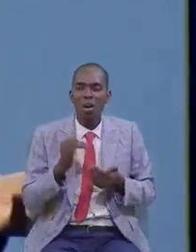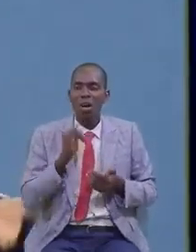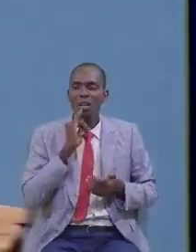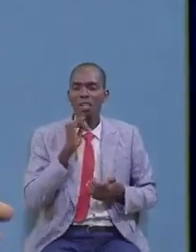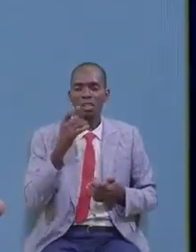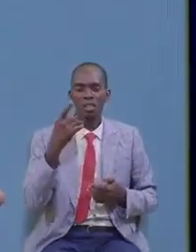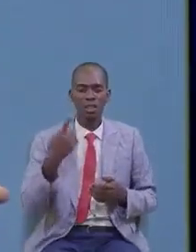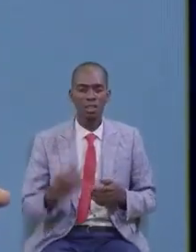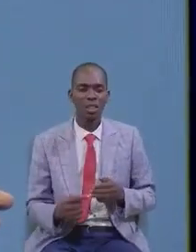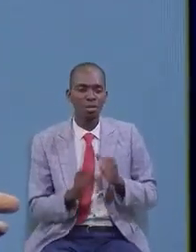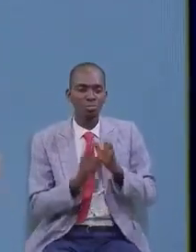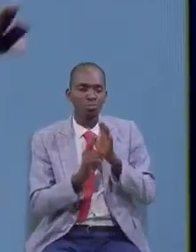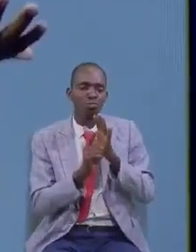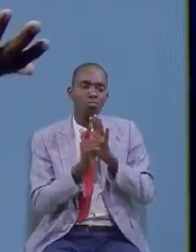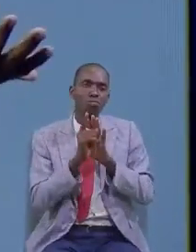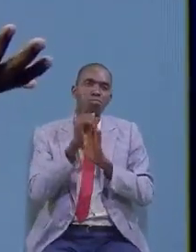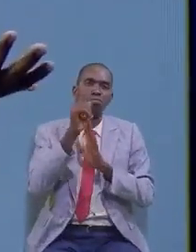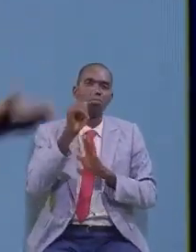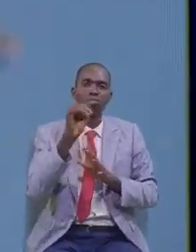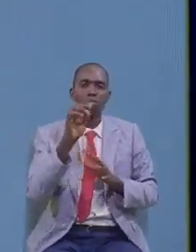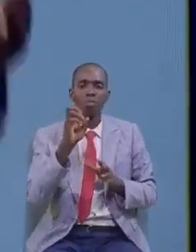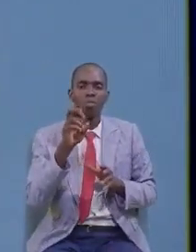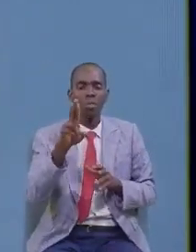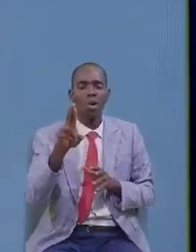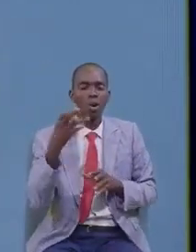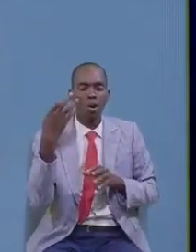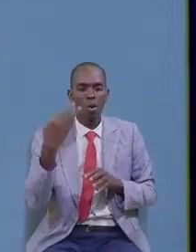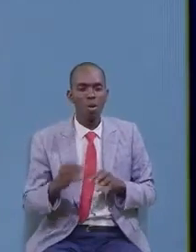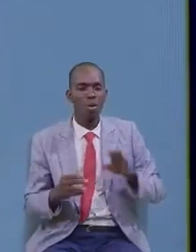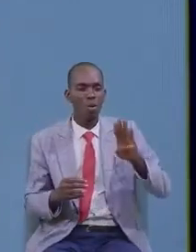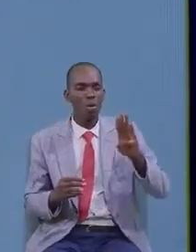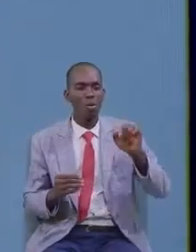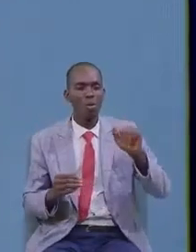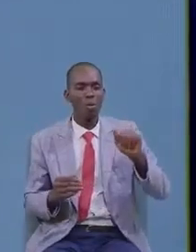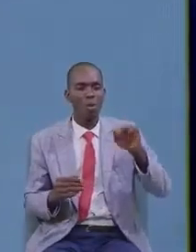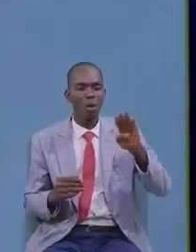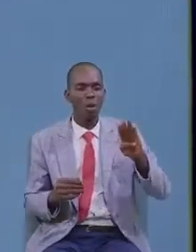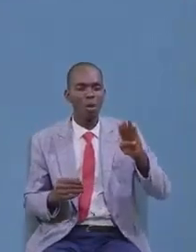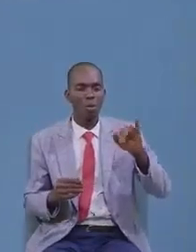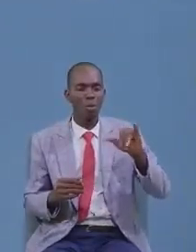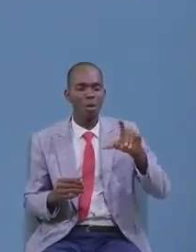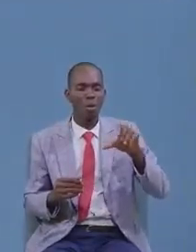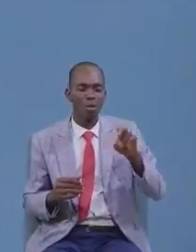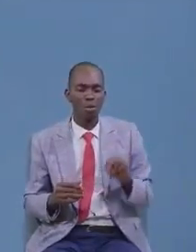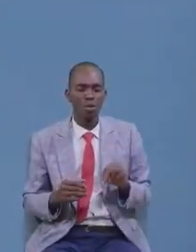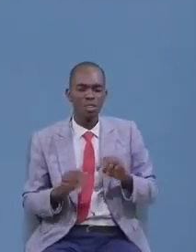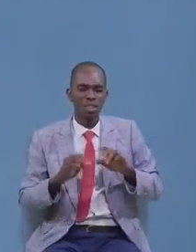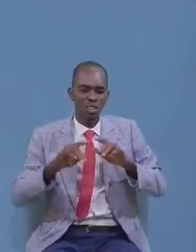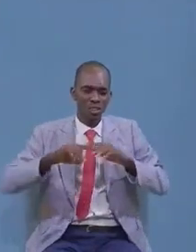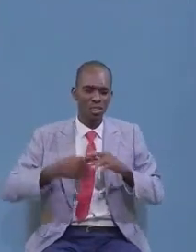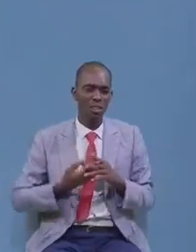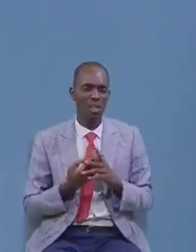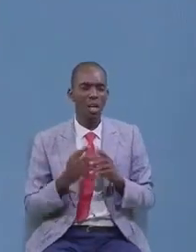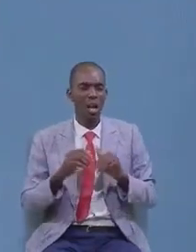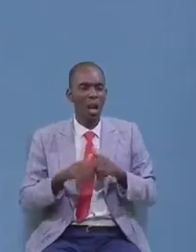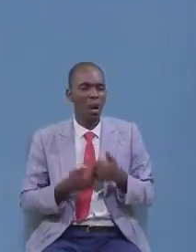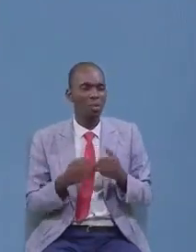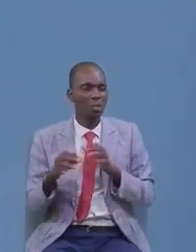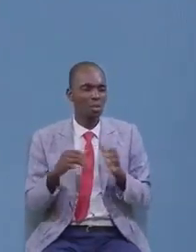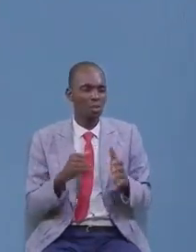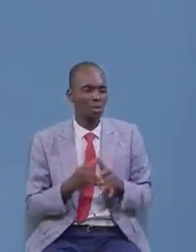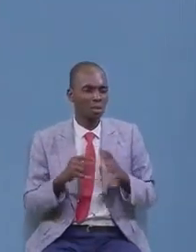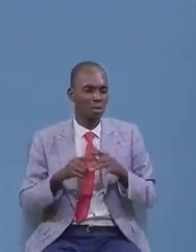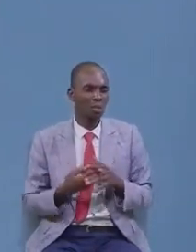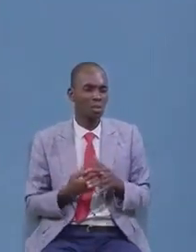Babel take effect at the beginning? బాబెలు గోపురం ఆరంభంలో ఏ విధంగా ప్రభావితమైంది?